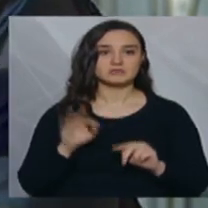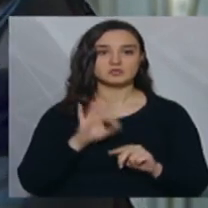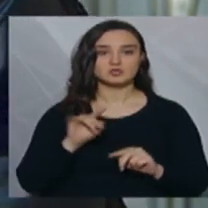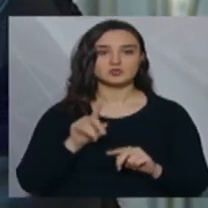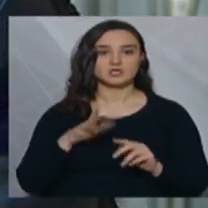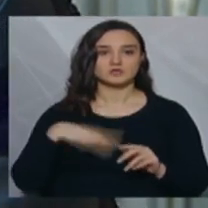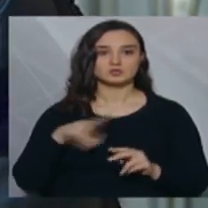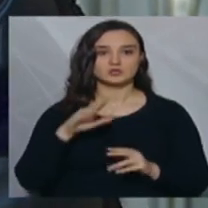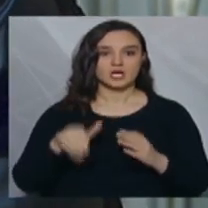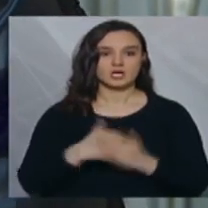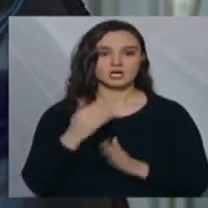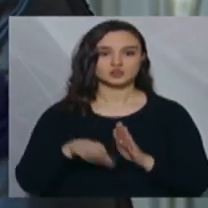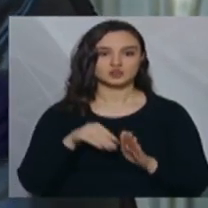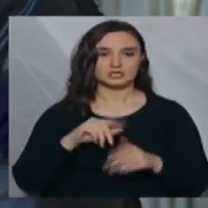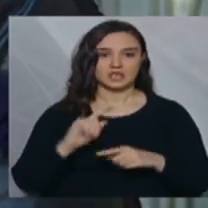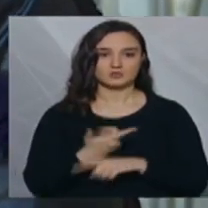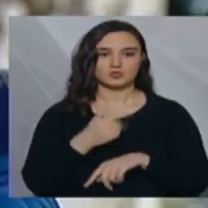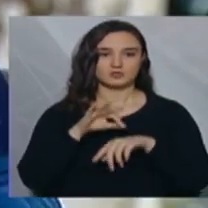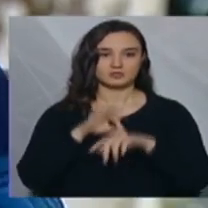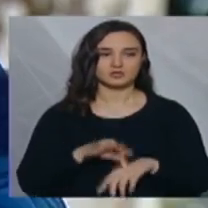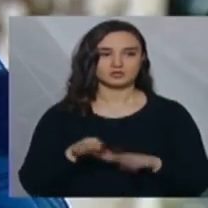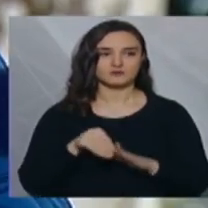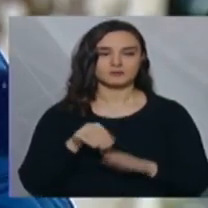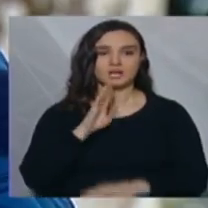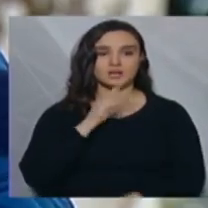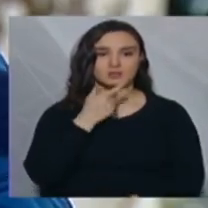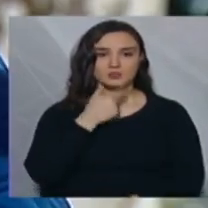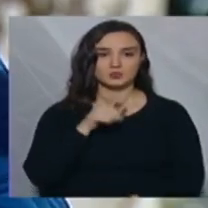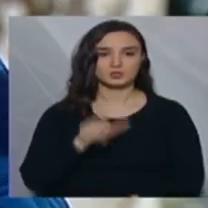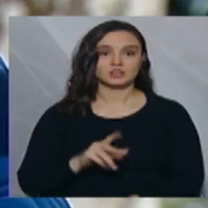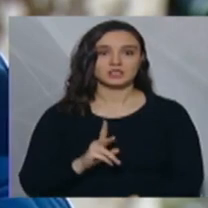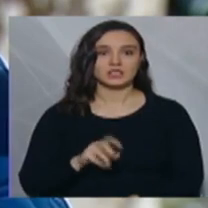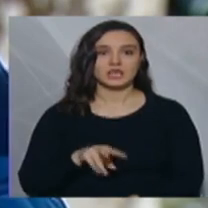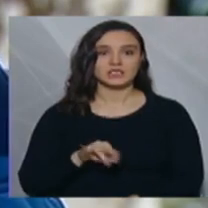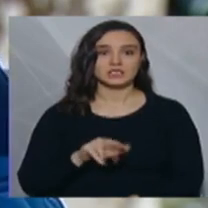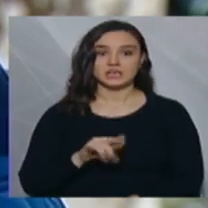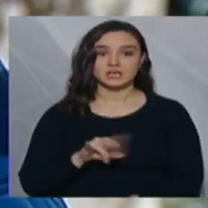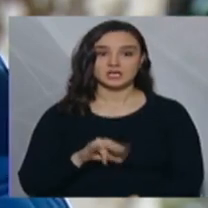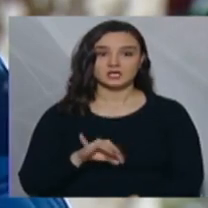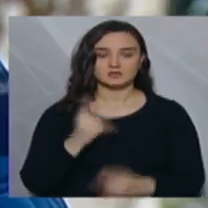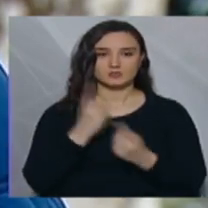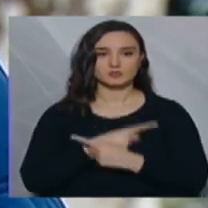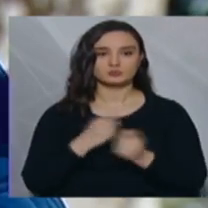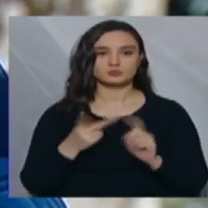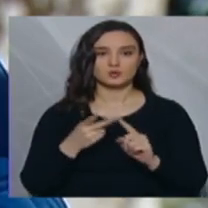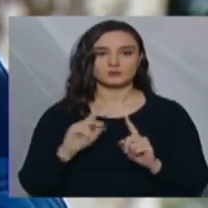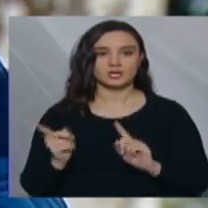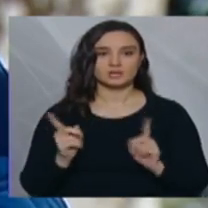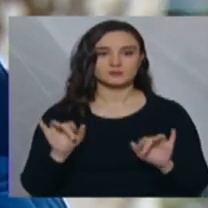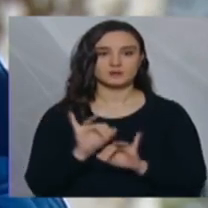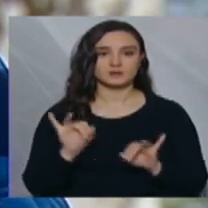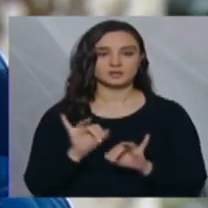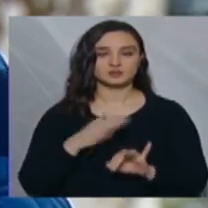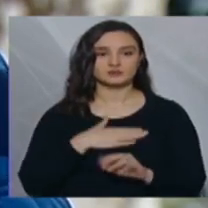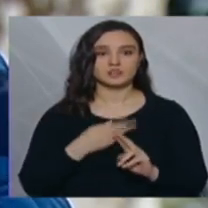ქვეყანაში უნდა ჩატარდეს ახალი და განმეორებითი არჩევნები. ქალბატონი კელი დეგნანი კვლავ მოუწოდებს ორივე მხარეს მოლაპარაკებისკენ.